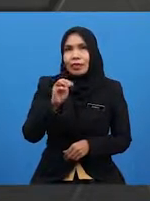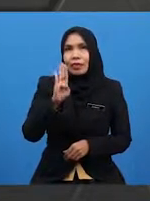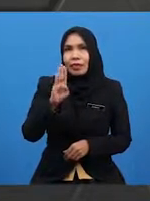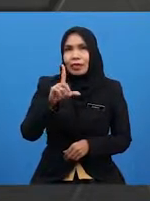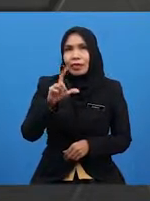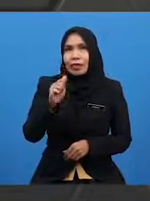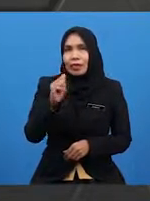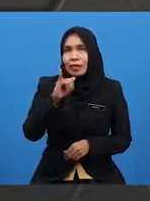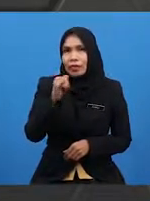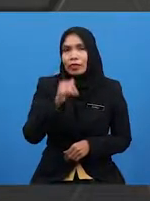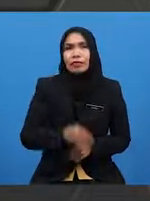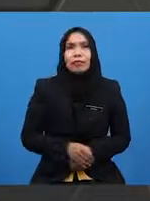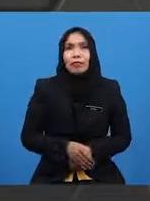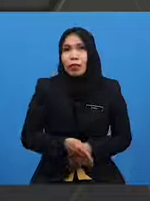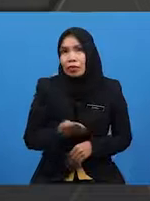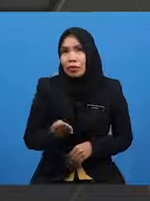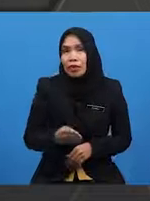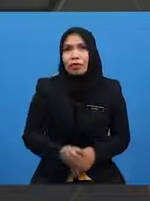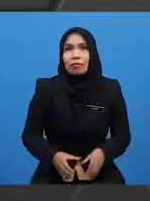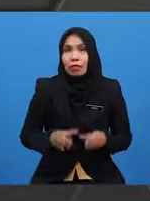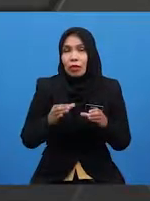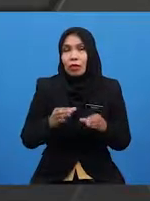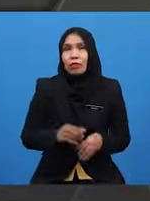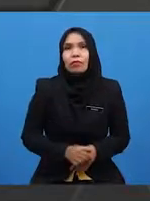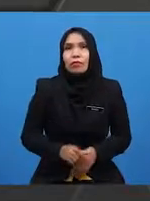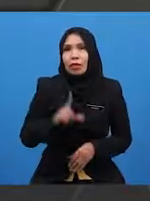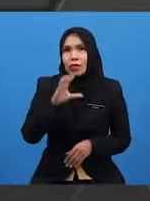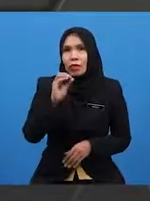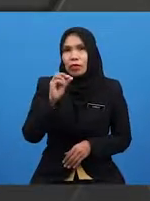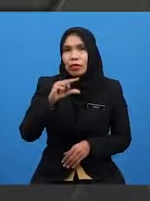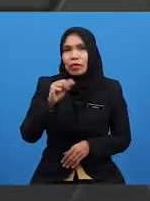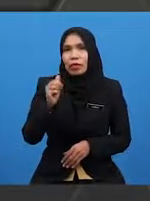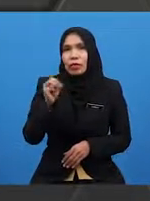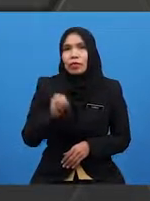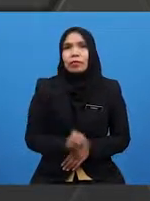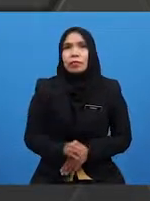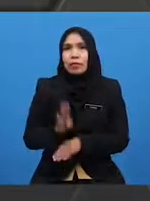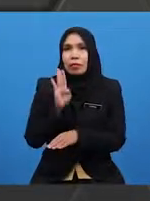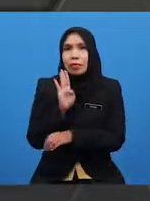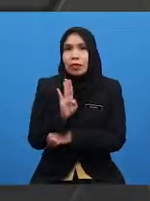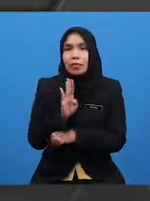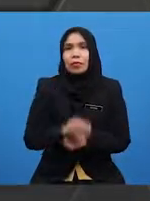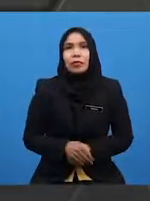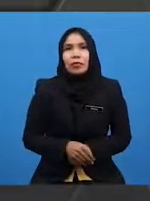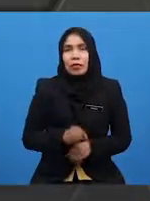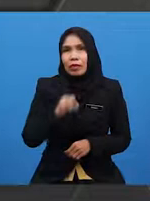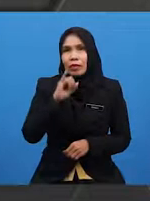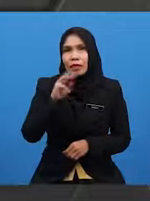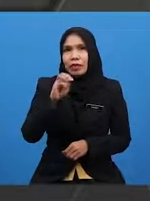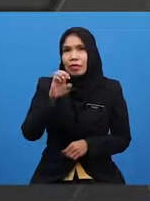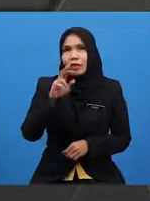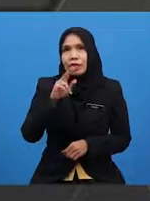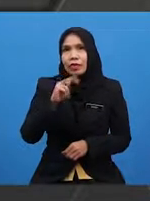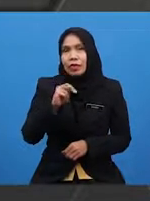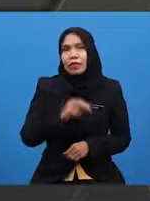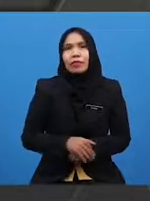kayu, logam, batu, simen, bongkah-bongkah, plaster of Paris atau